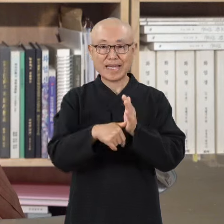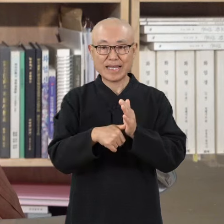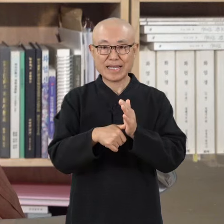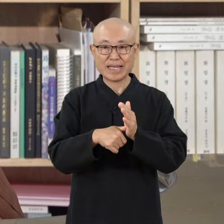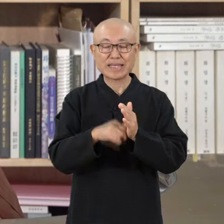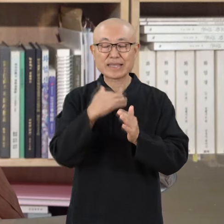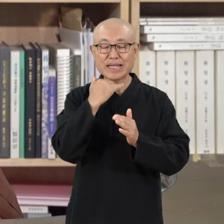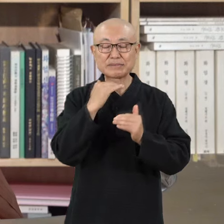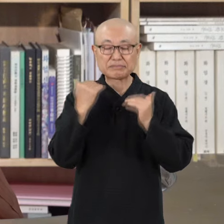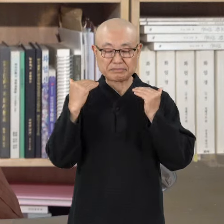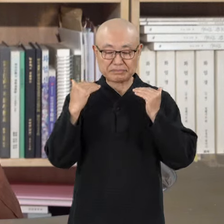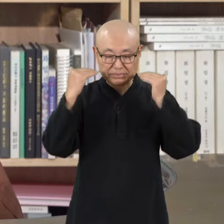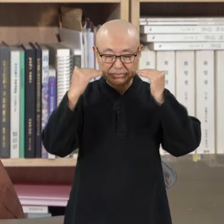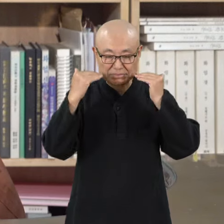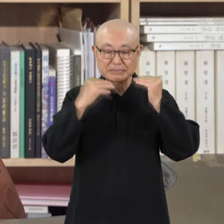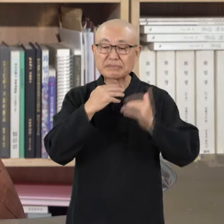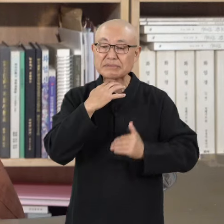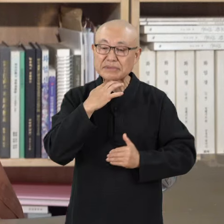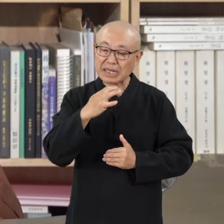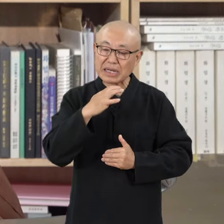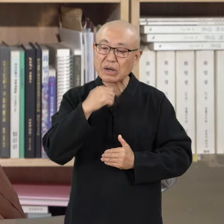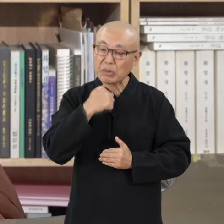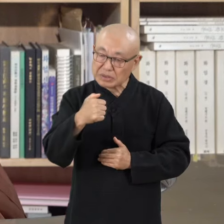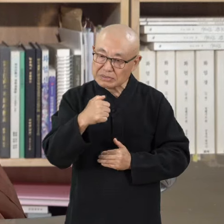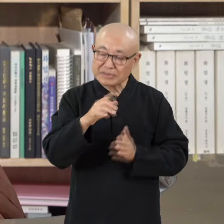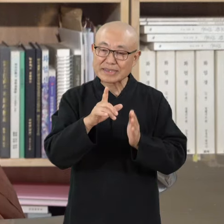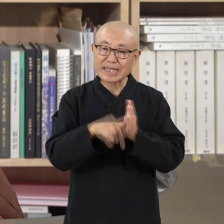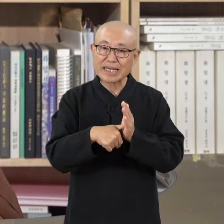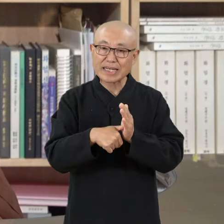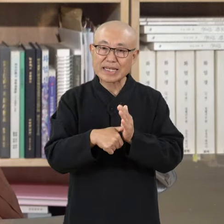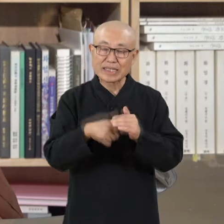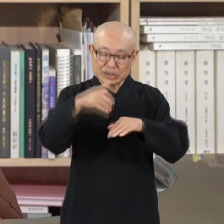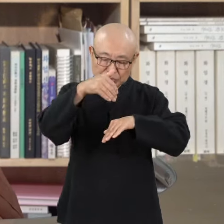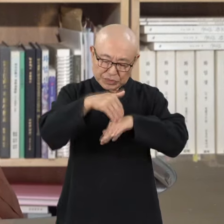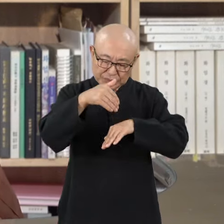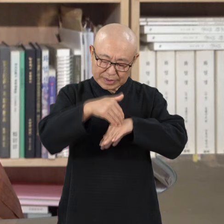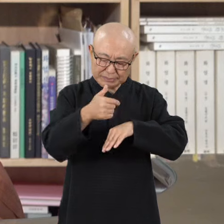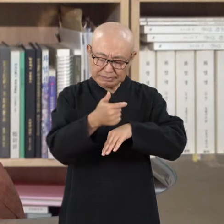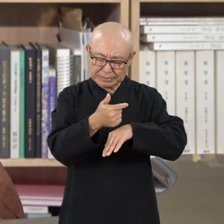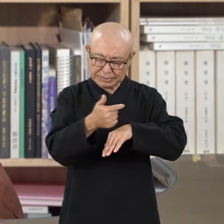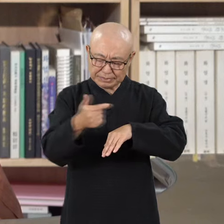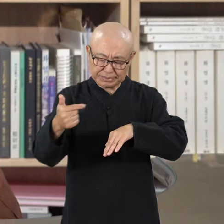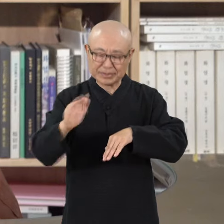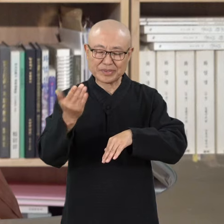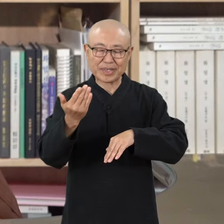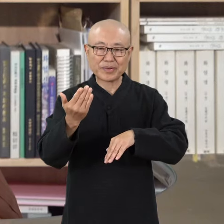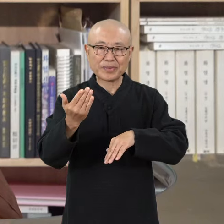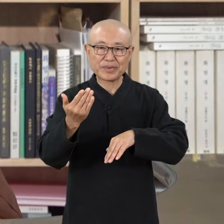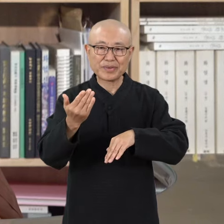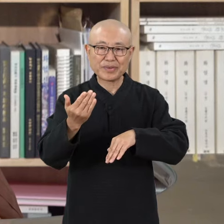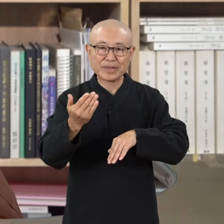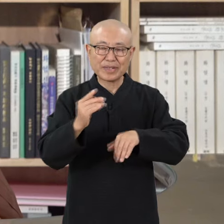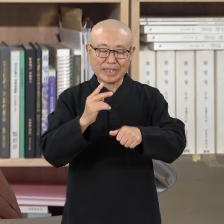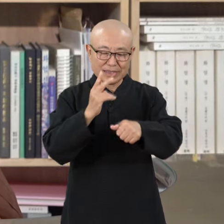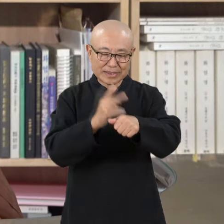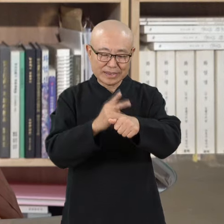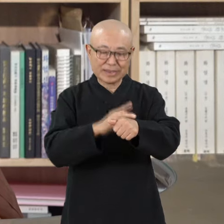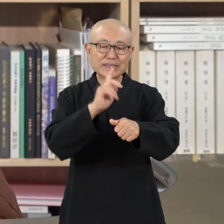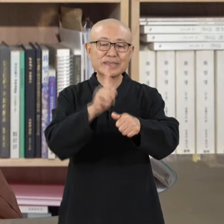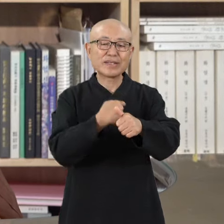이르렁 한 사오십 대면은 수행의 깊은 경질을 얻고 스승의 위치에 서게 될 것이다.